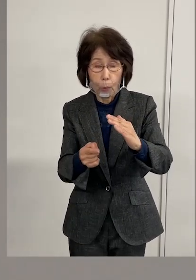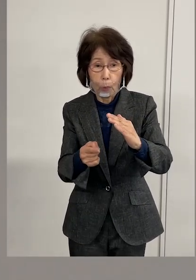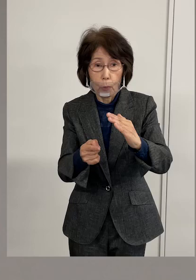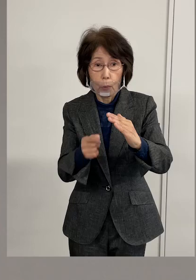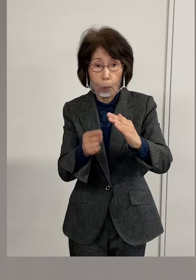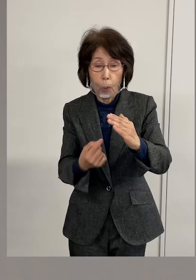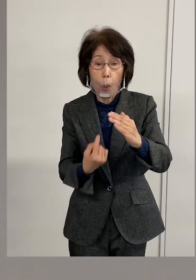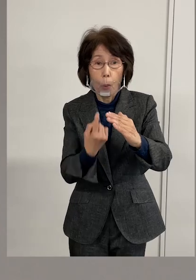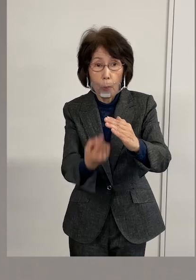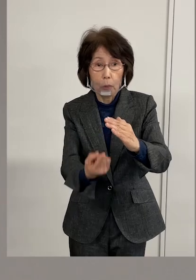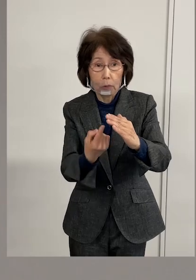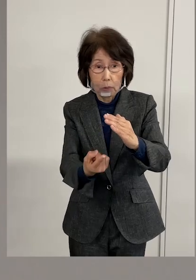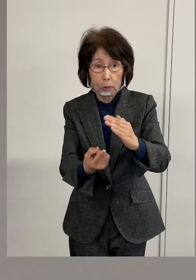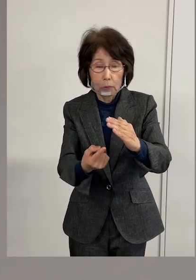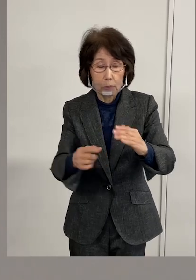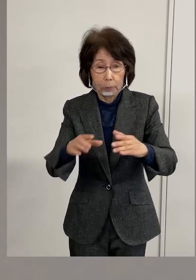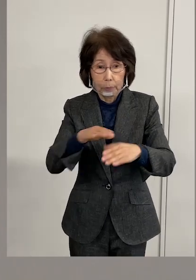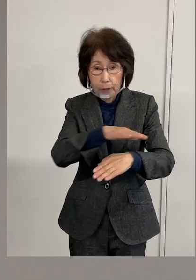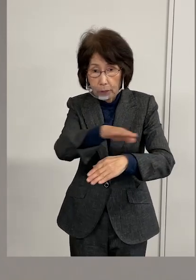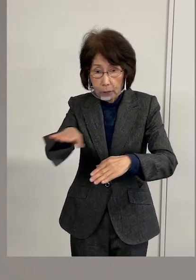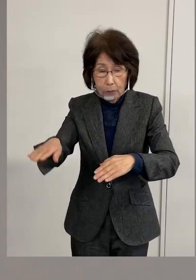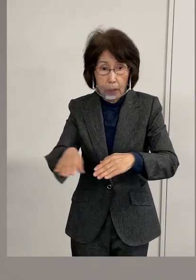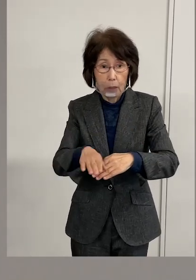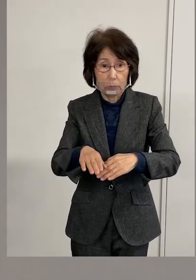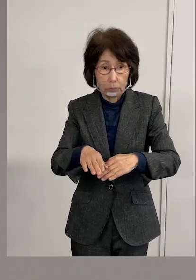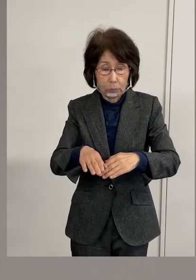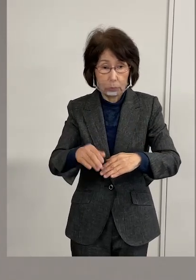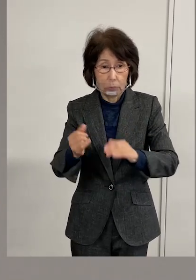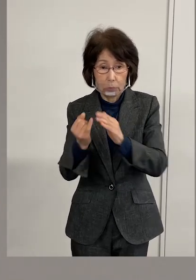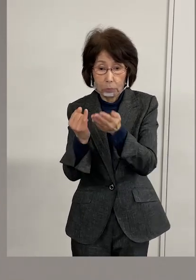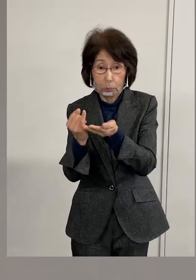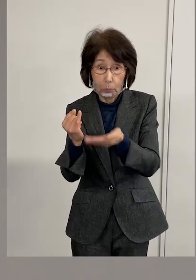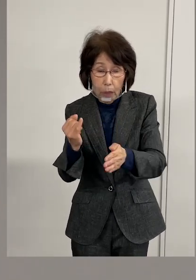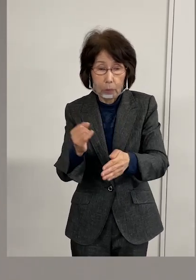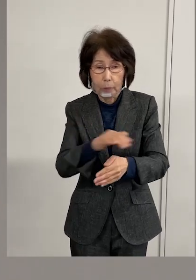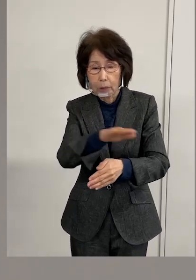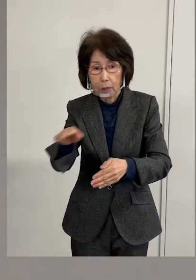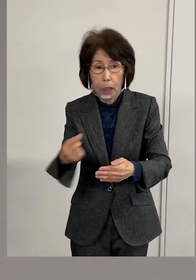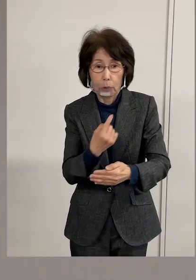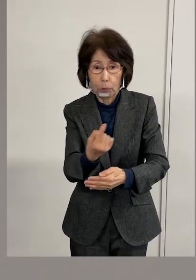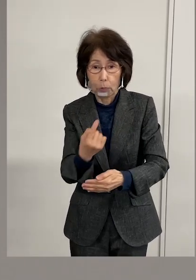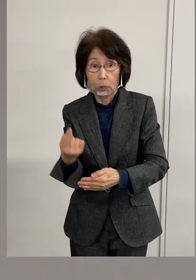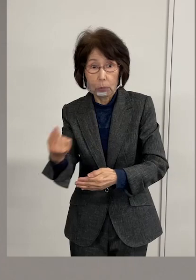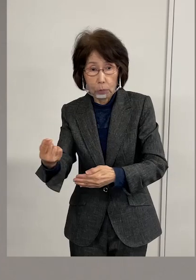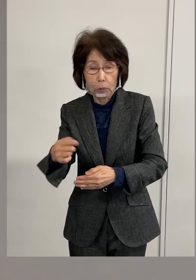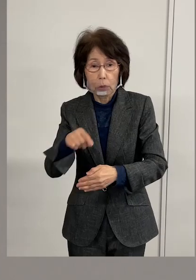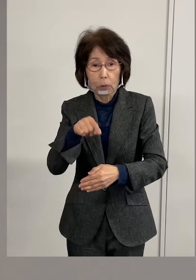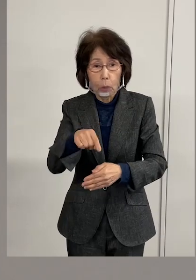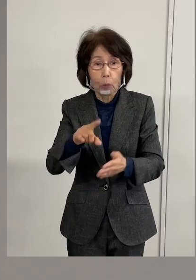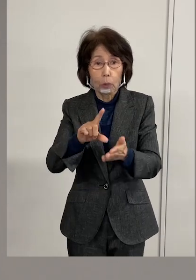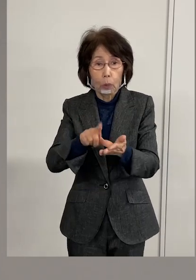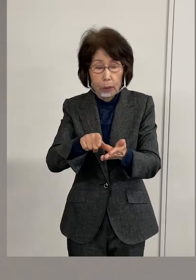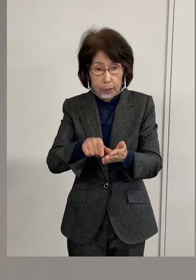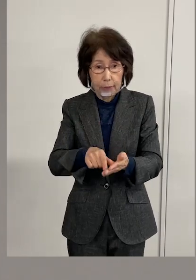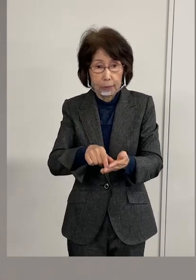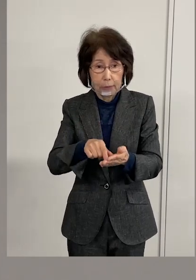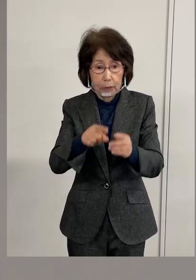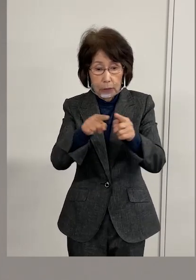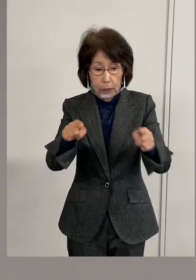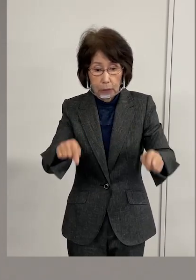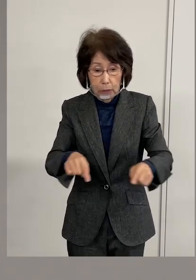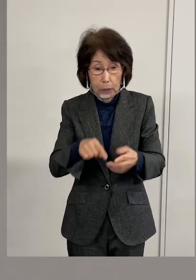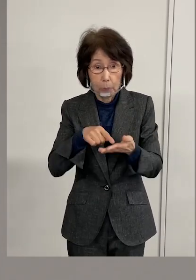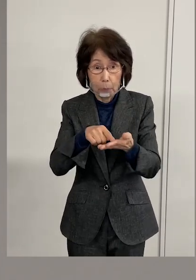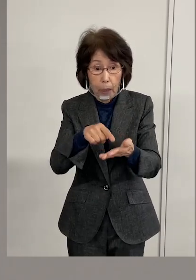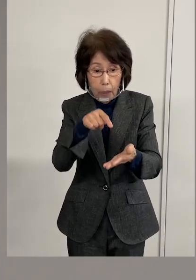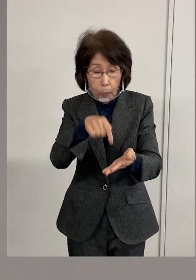でとう訪問、これも全数やりますので、その時に、申請書を配布をするということになっ